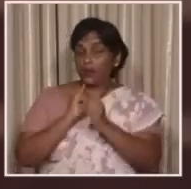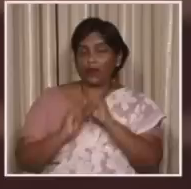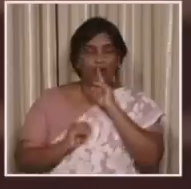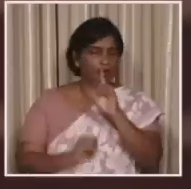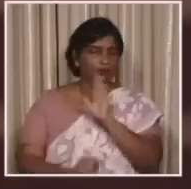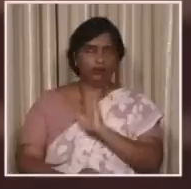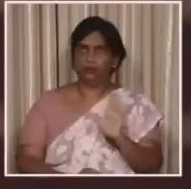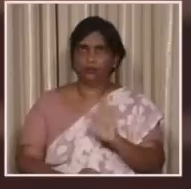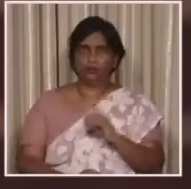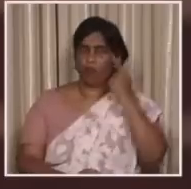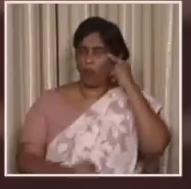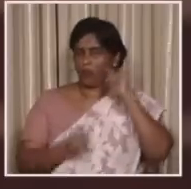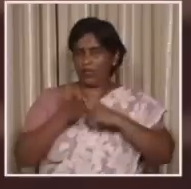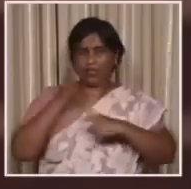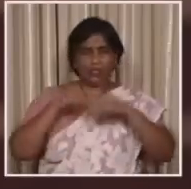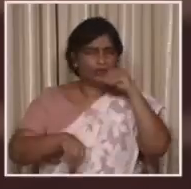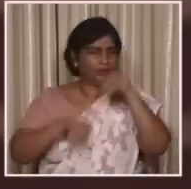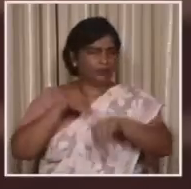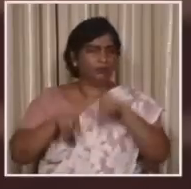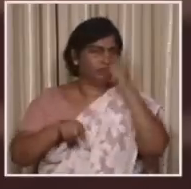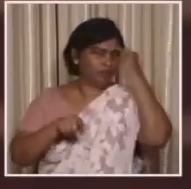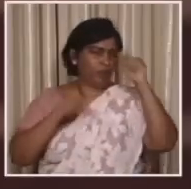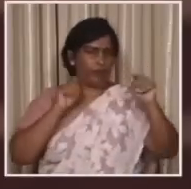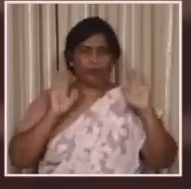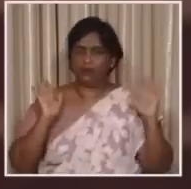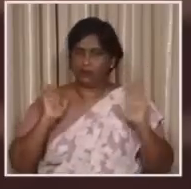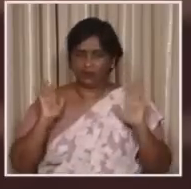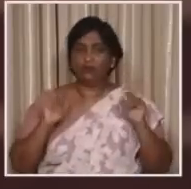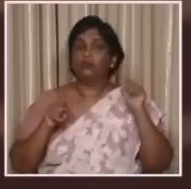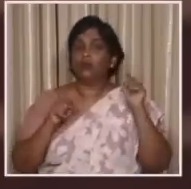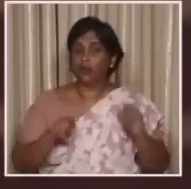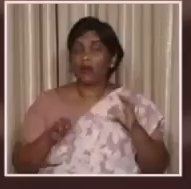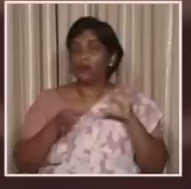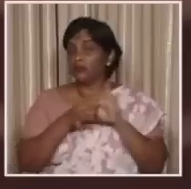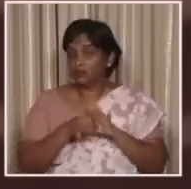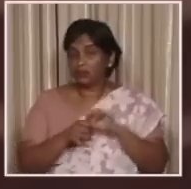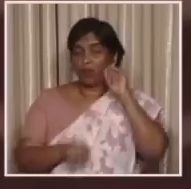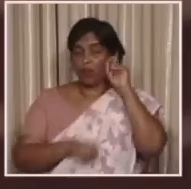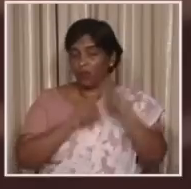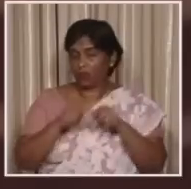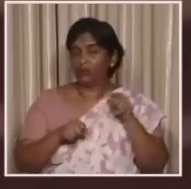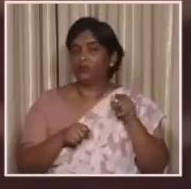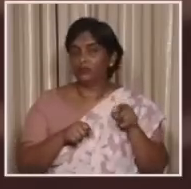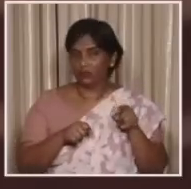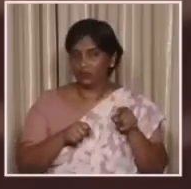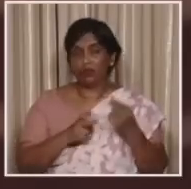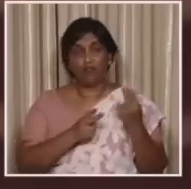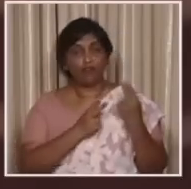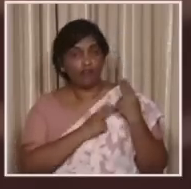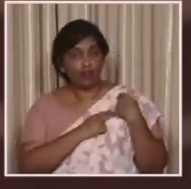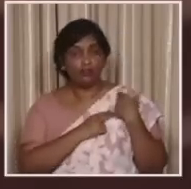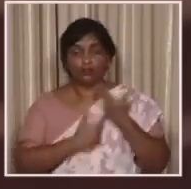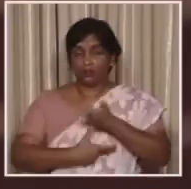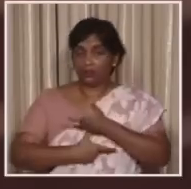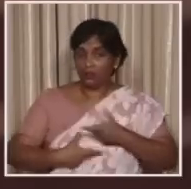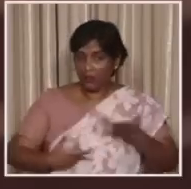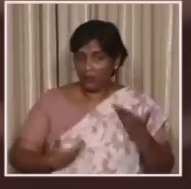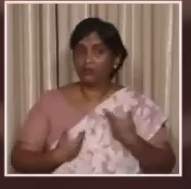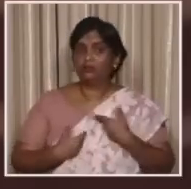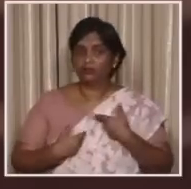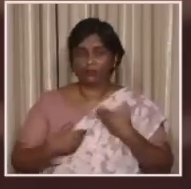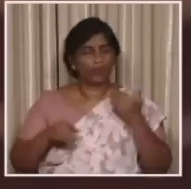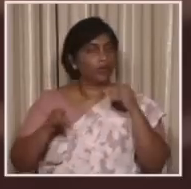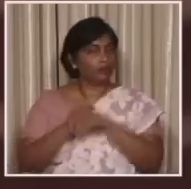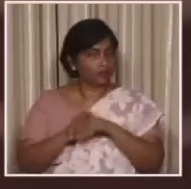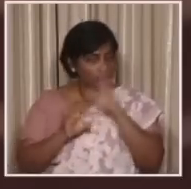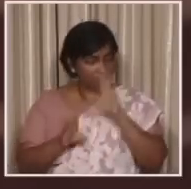කරන්න එපා එක එක දේශපාලන පක්ෂවලට පුද්ගලින්ට. මේකට සම්බන්ධ පුද්ගලෝ තනතුරු දාන්නා නම් ඒ අය මේකට